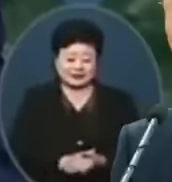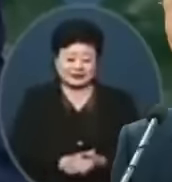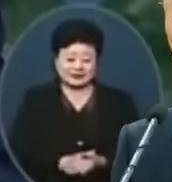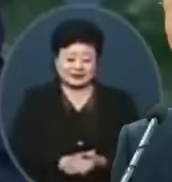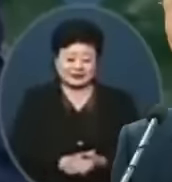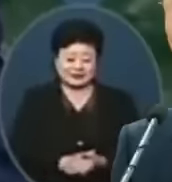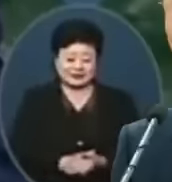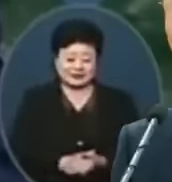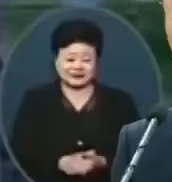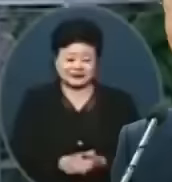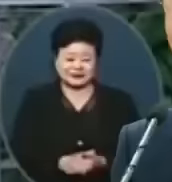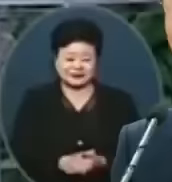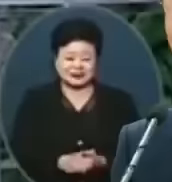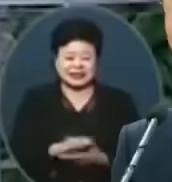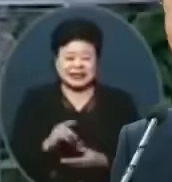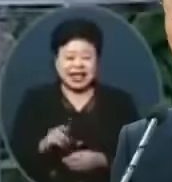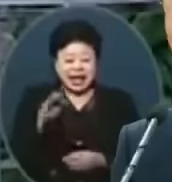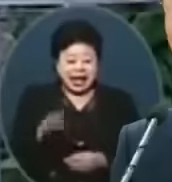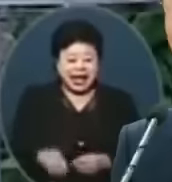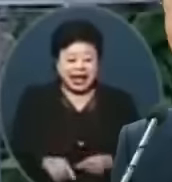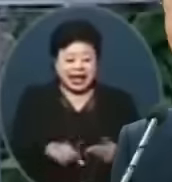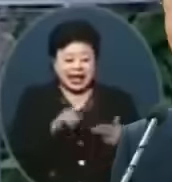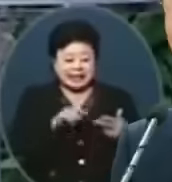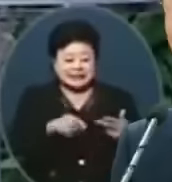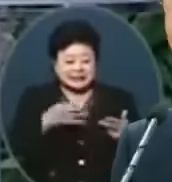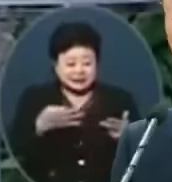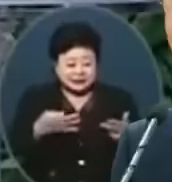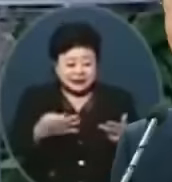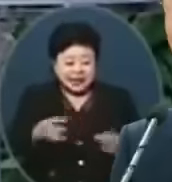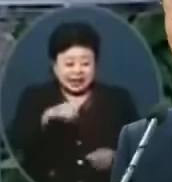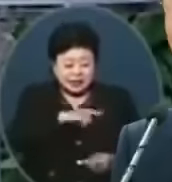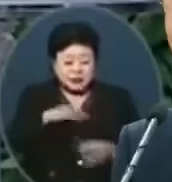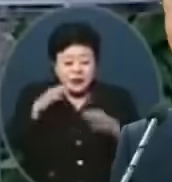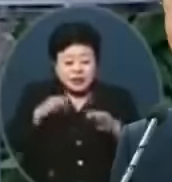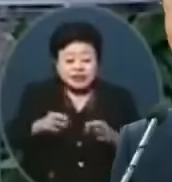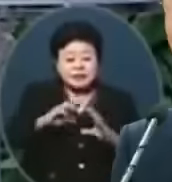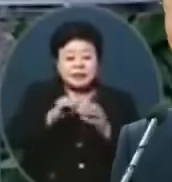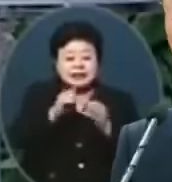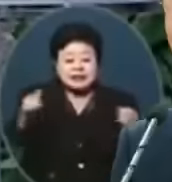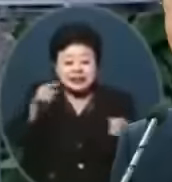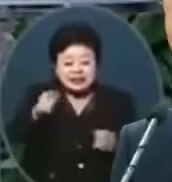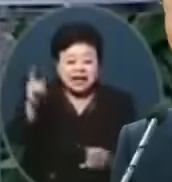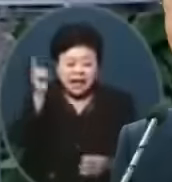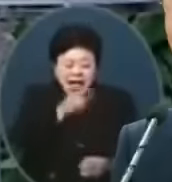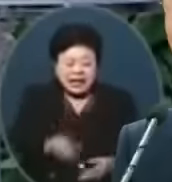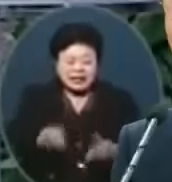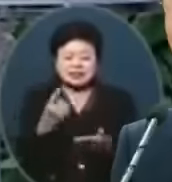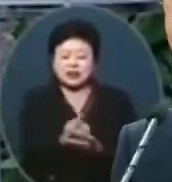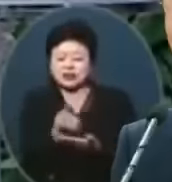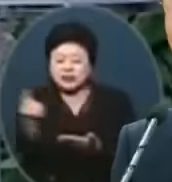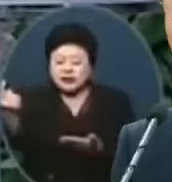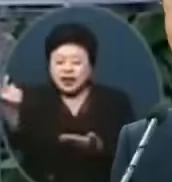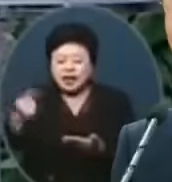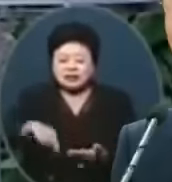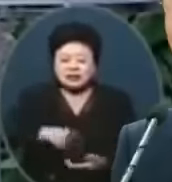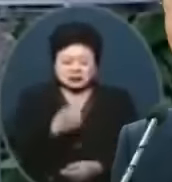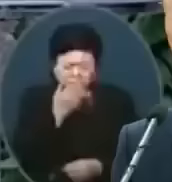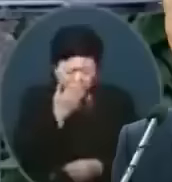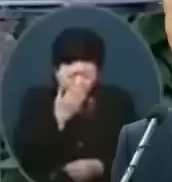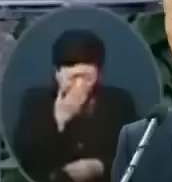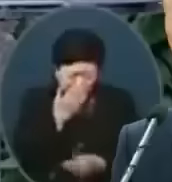역대하 7장 14절에 내 이름으로 일컫는 내 백성이 그들의 악한 길에서 떠나 스스로 낮추고